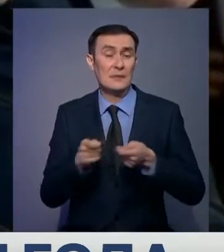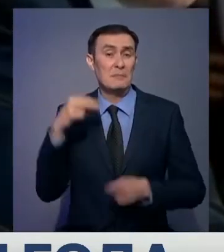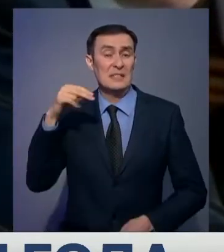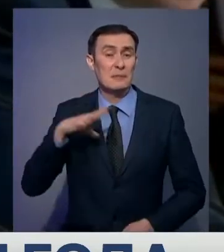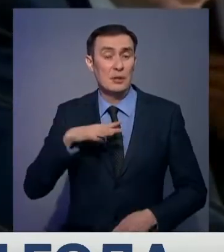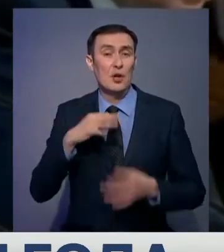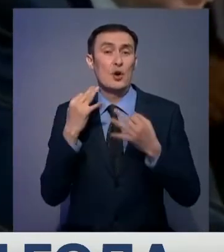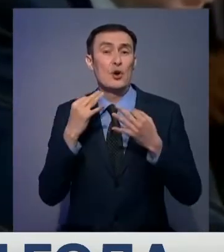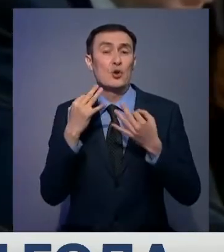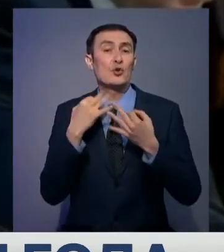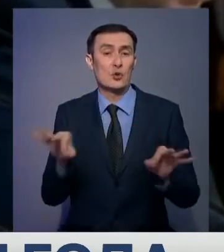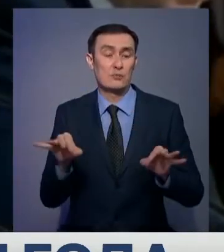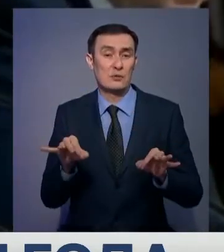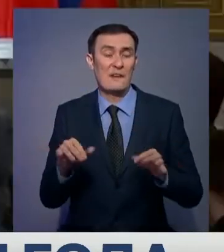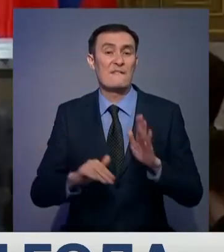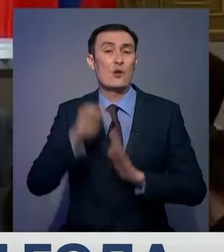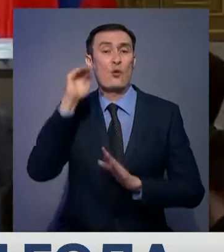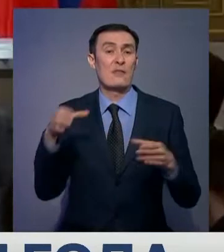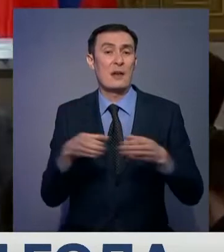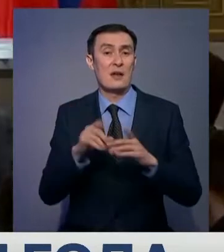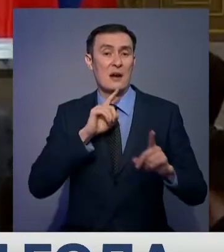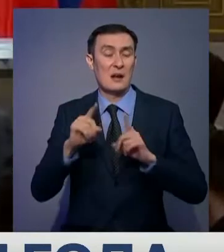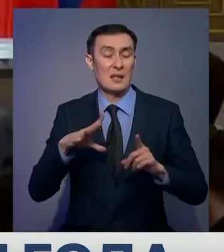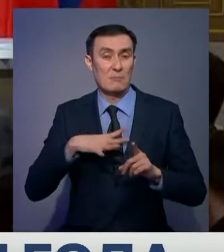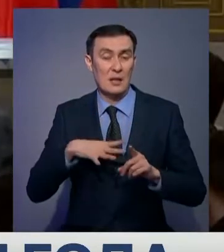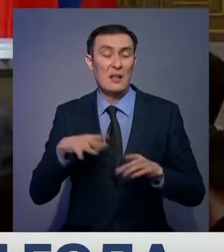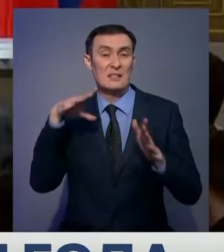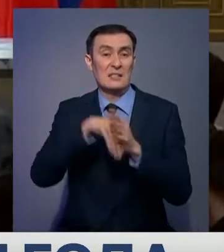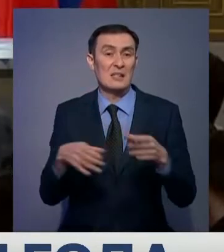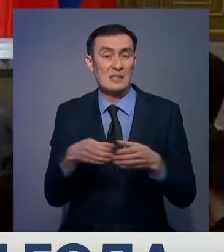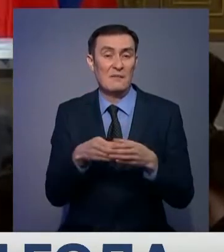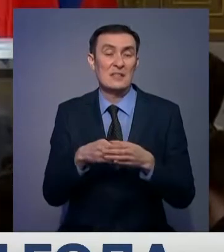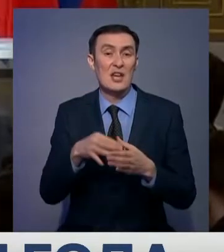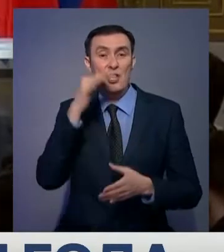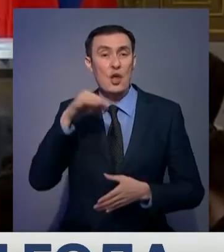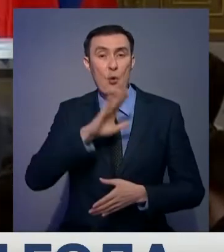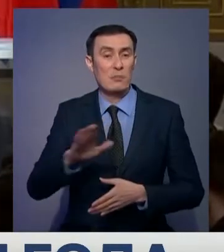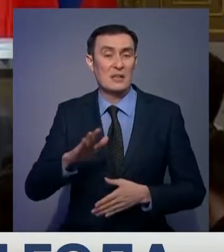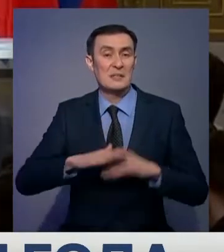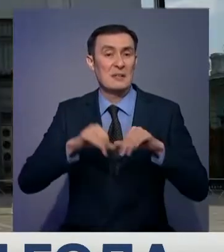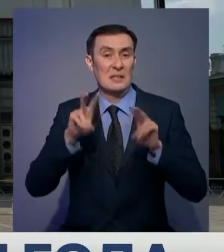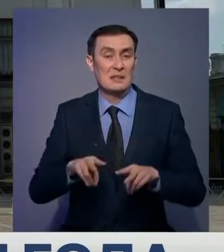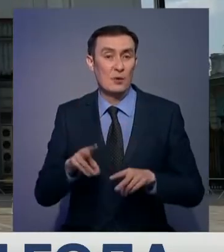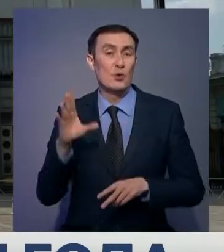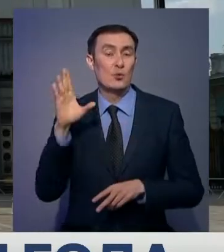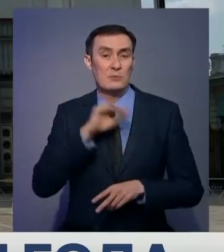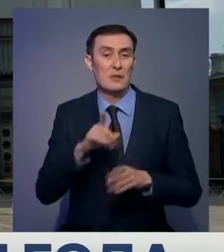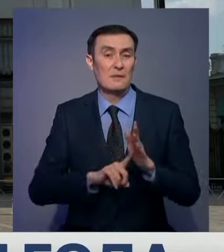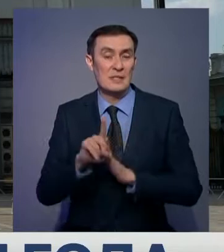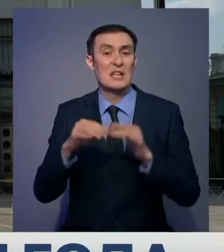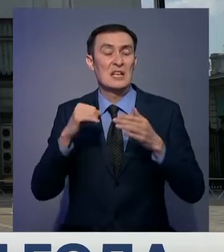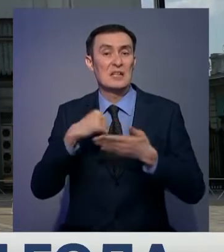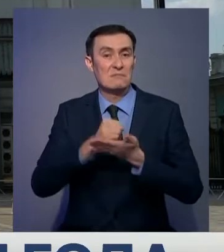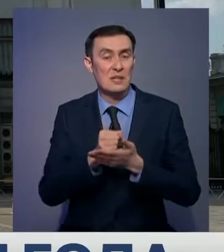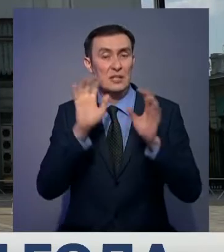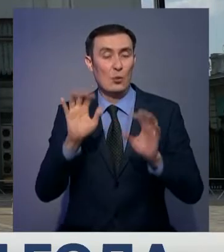стал роспуск Верховной Рады. Новый депутатский состав, в большинстве своем состоящий из непрофессиональных политиков, уже успел принять ряд законов,